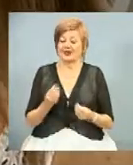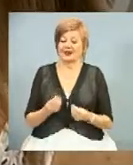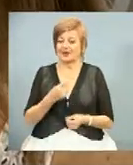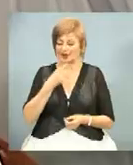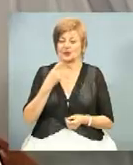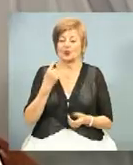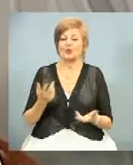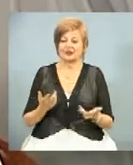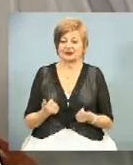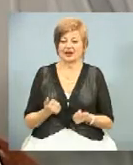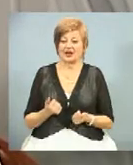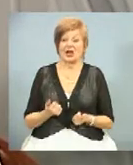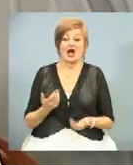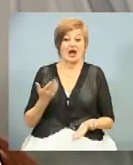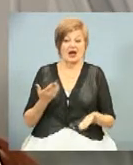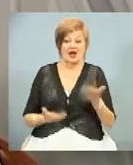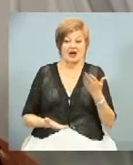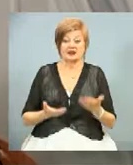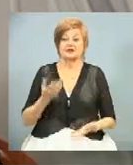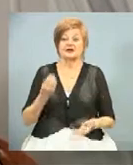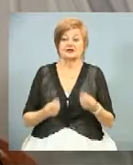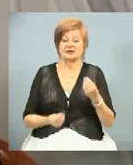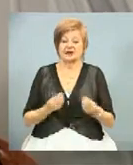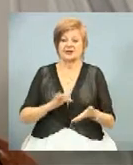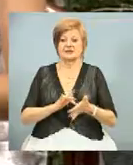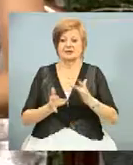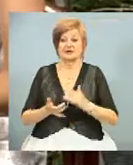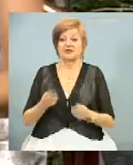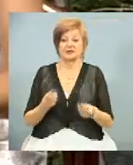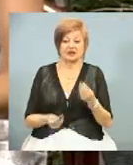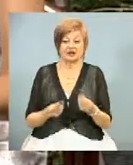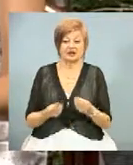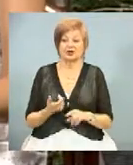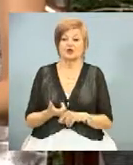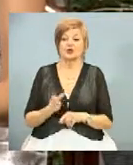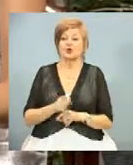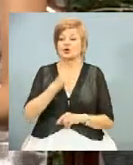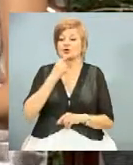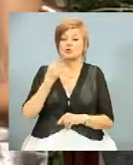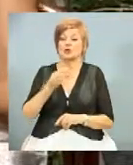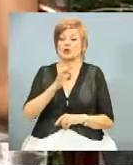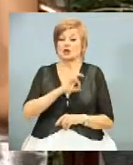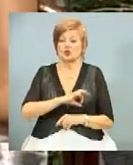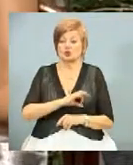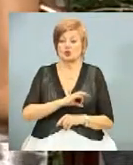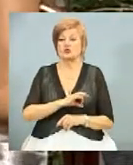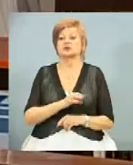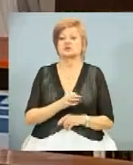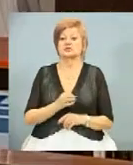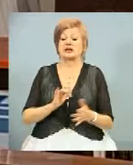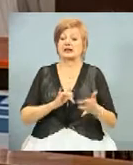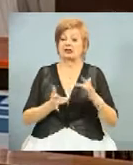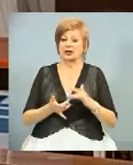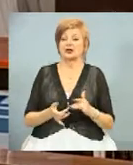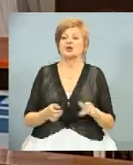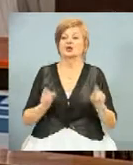ігри. Так. А до речі, якщо грати в онлайн-ігри, або взагалі дуже багато використовувати, ну, або користуватися інтернетом,